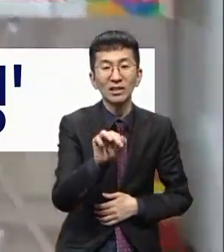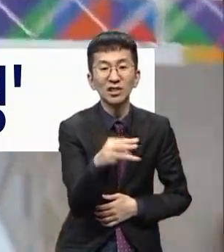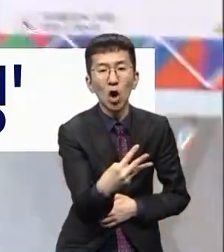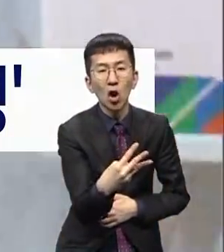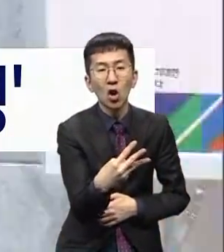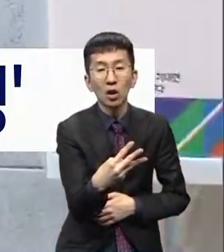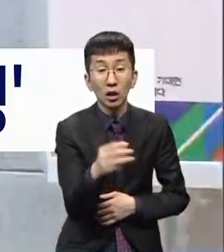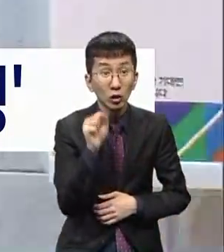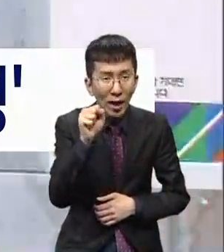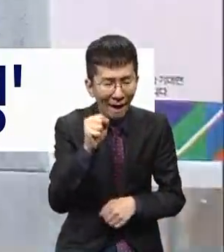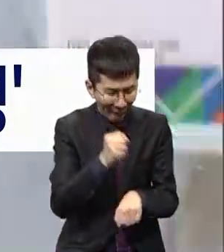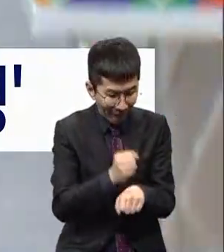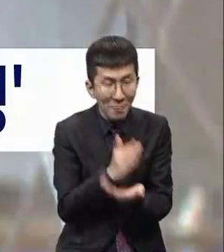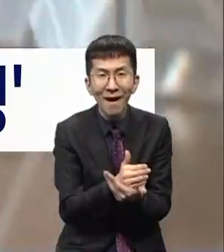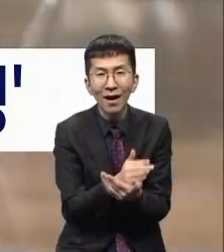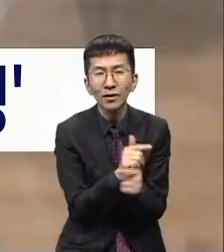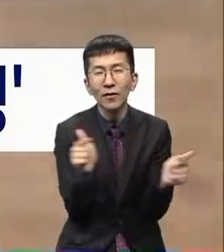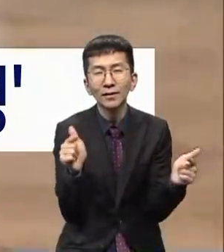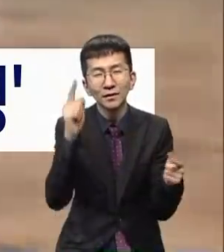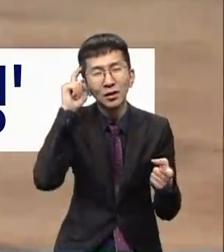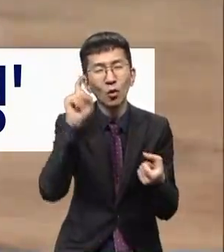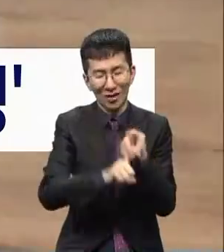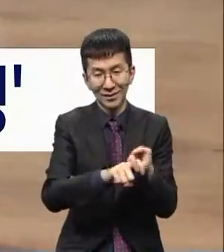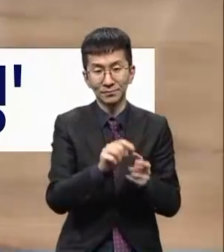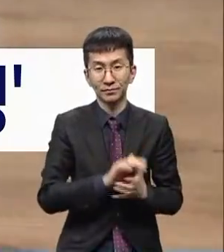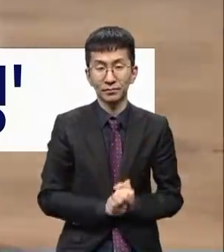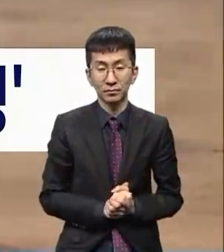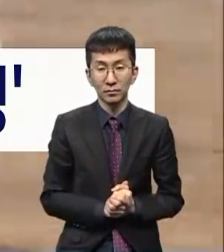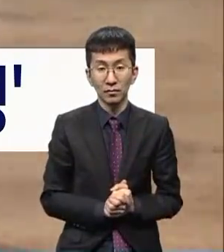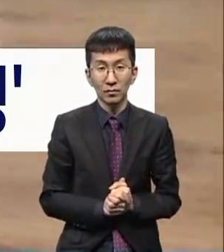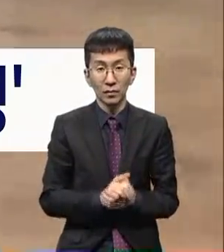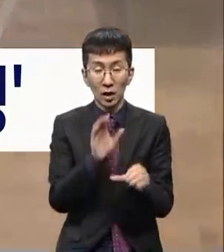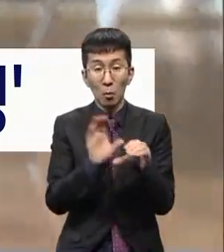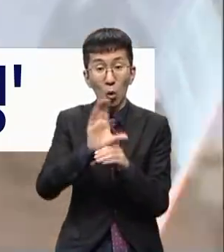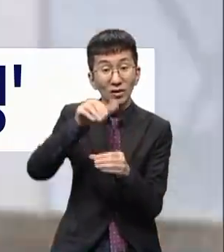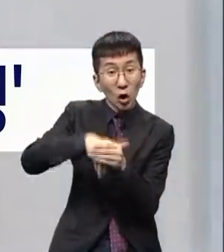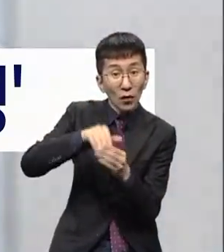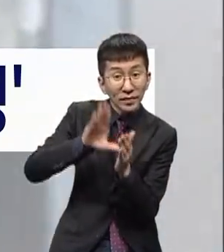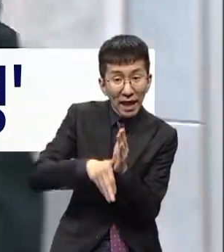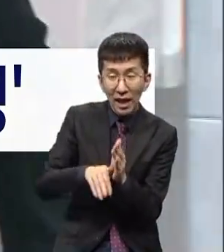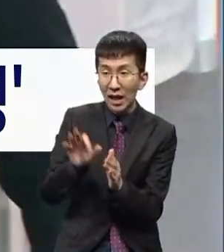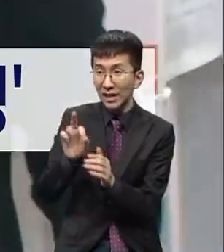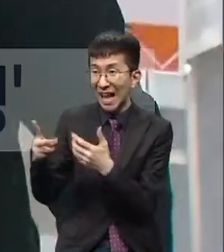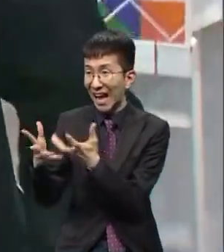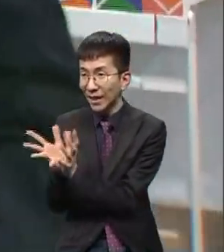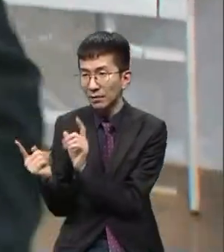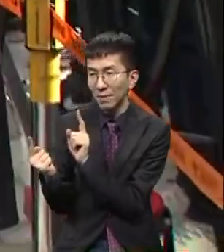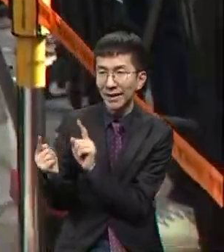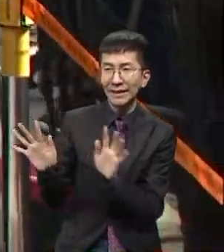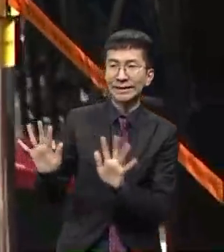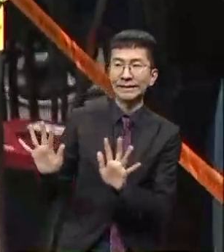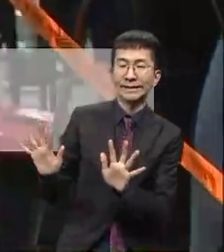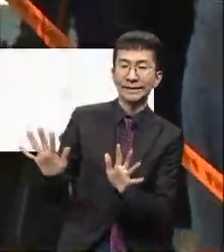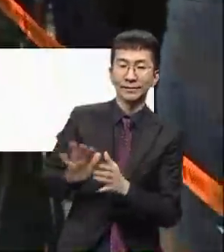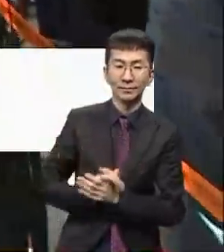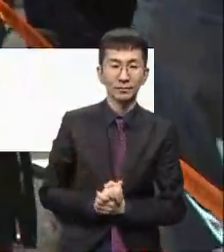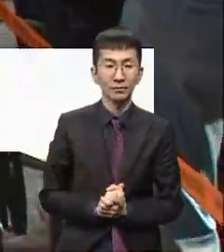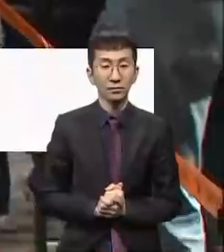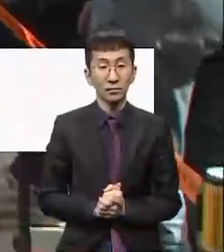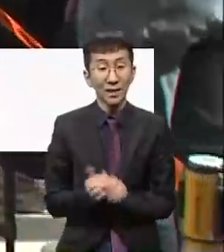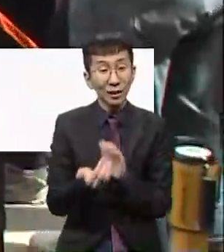출렁일 전망입니다. 윤전 총장은 재보선 기간 야권과도 거리두기를 해왔습니다. 사전